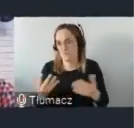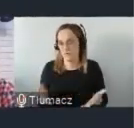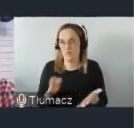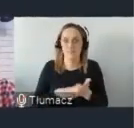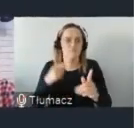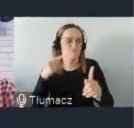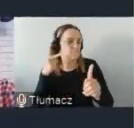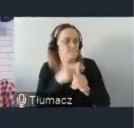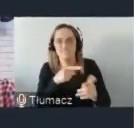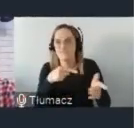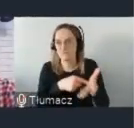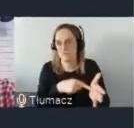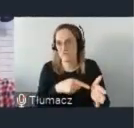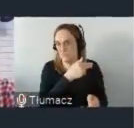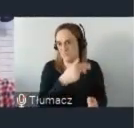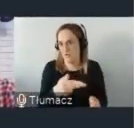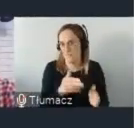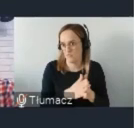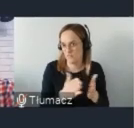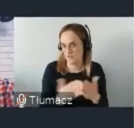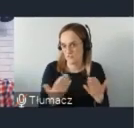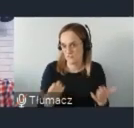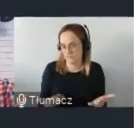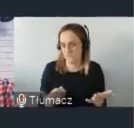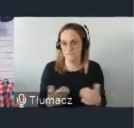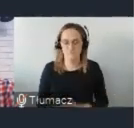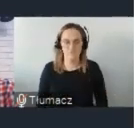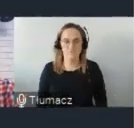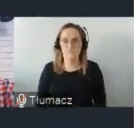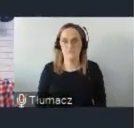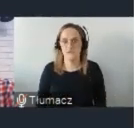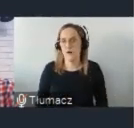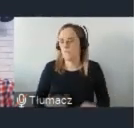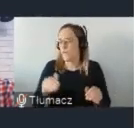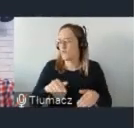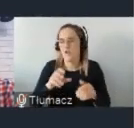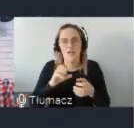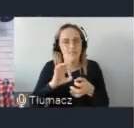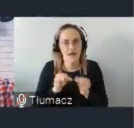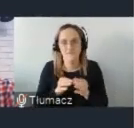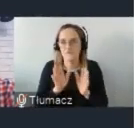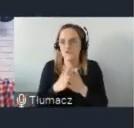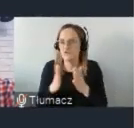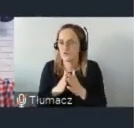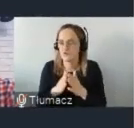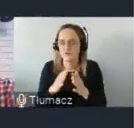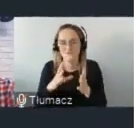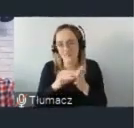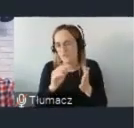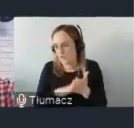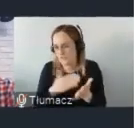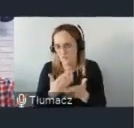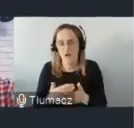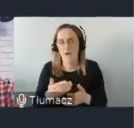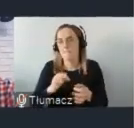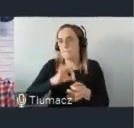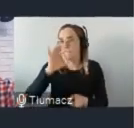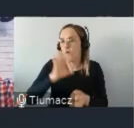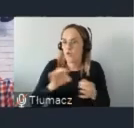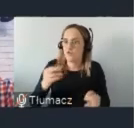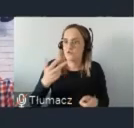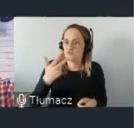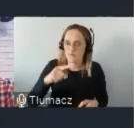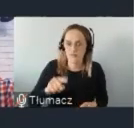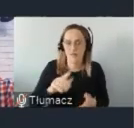przykład tej książki. Możecie też wstawić zdjęcie, jakieś przykładowe modele 3D, no i tak, i